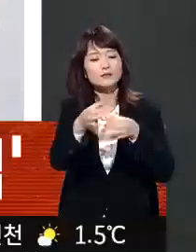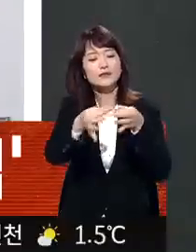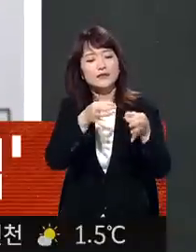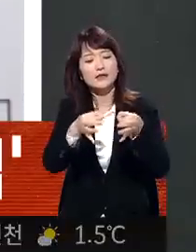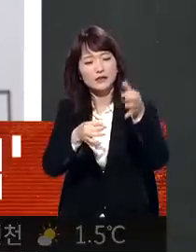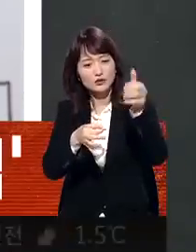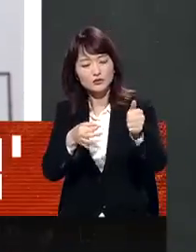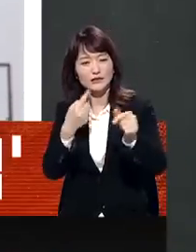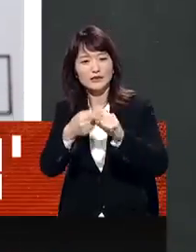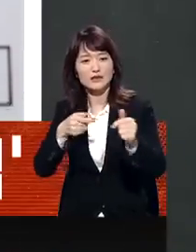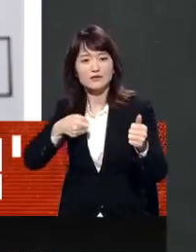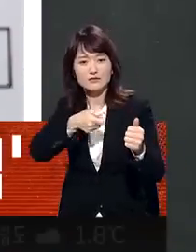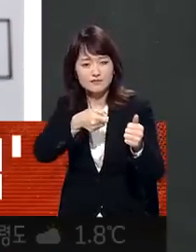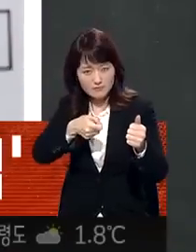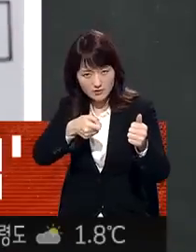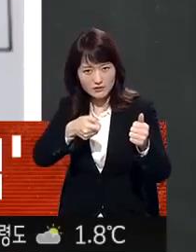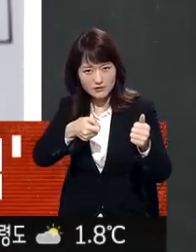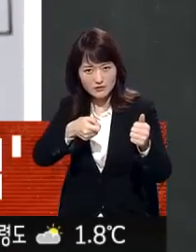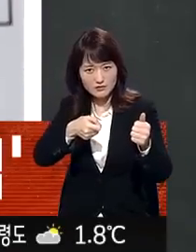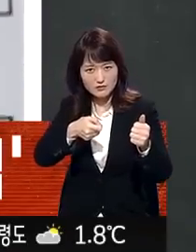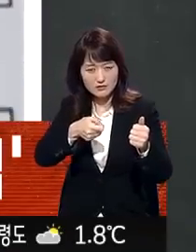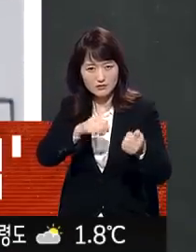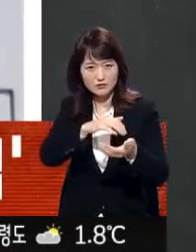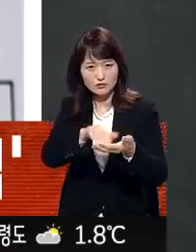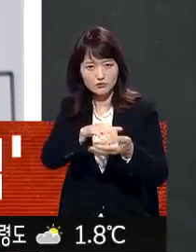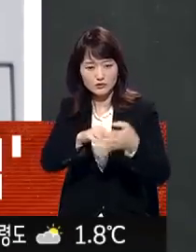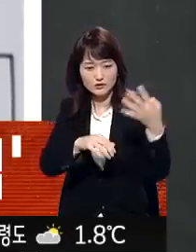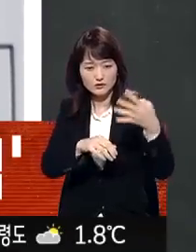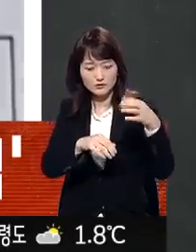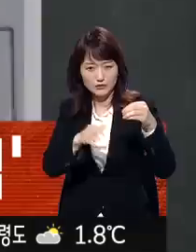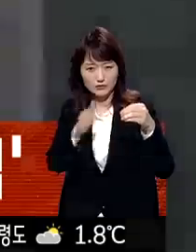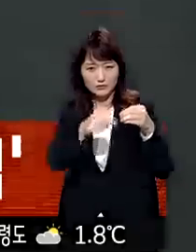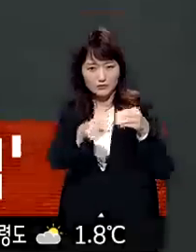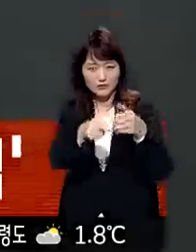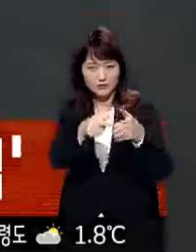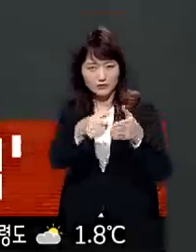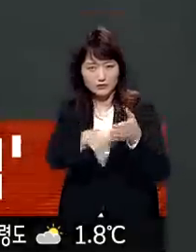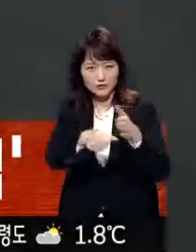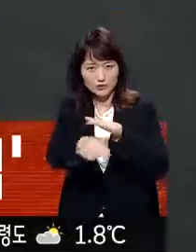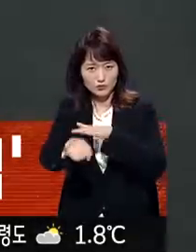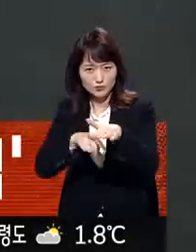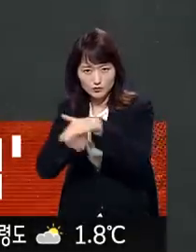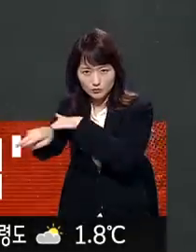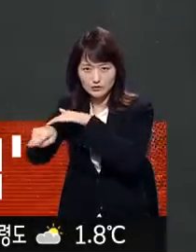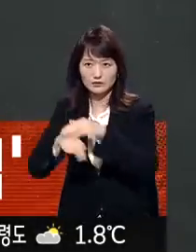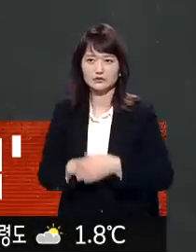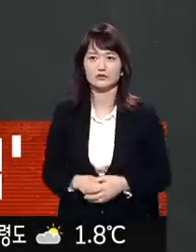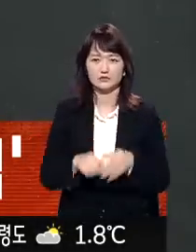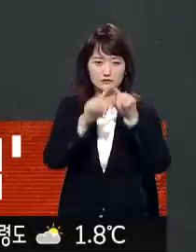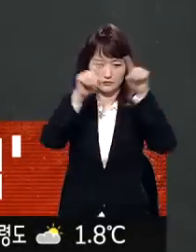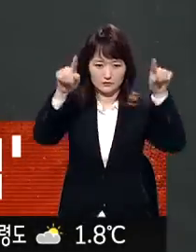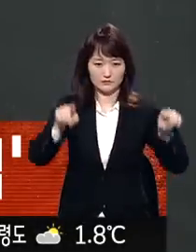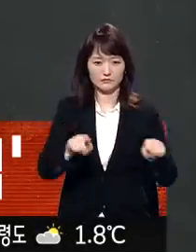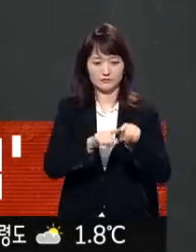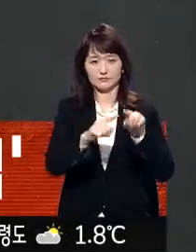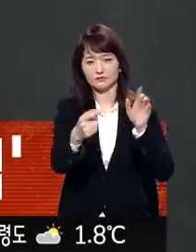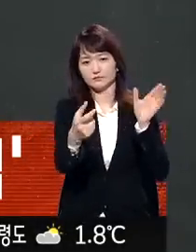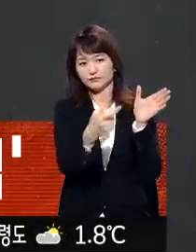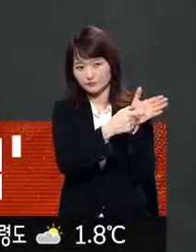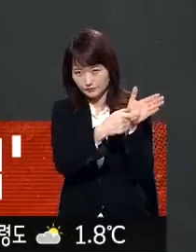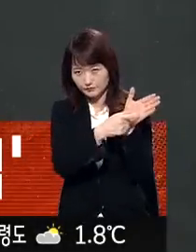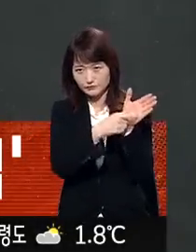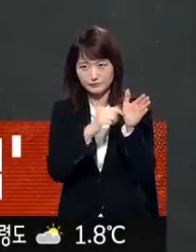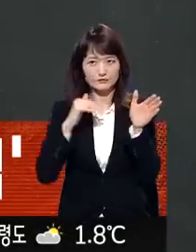위협했습니다. 그리고 진열대에 있던 4천만 원 상당의 귀금속을 훔쳐서 달아났는데요. 이 공개 수배 전단을 보면 김 씨는